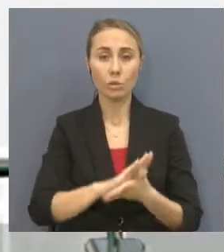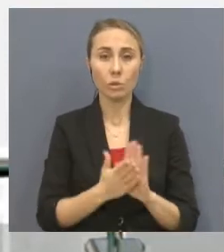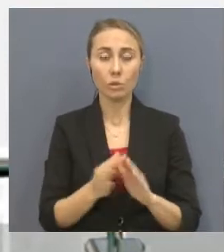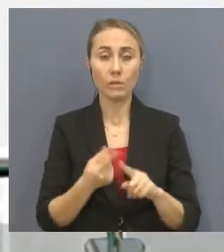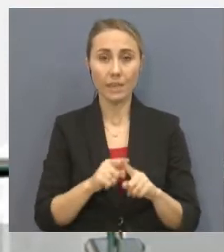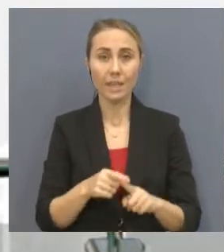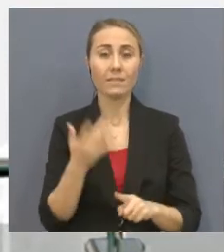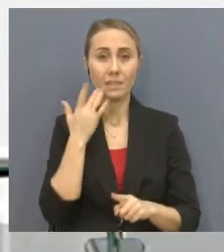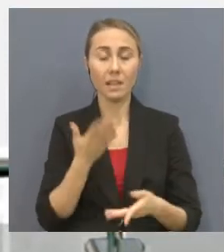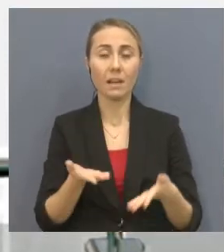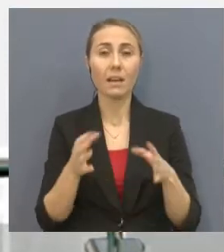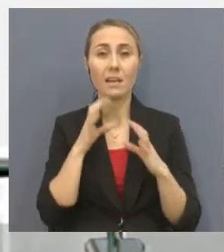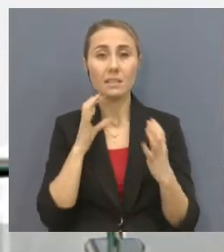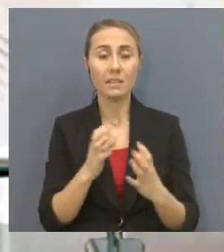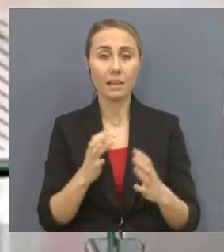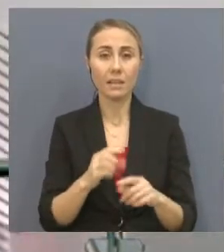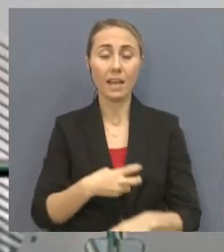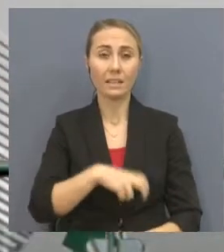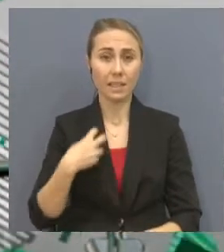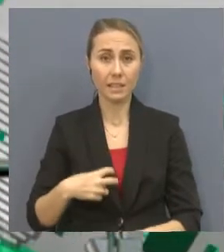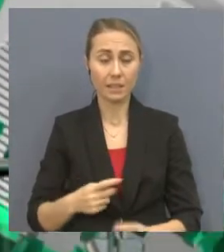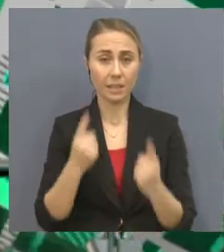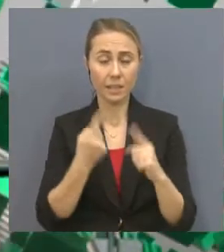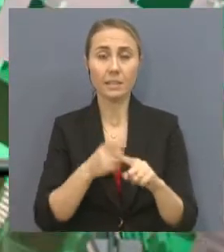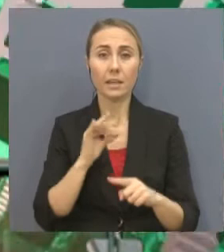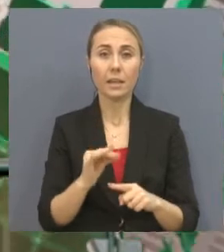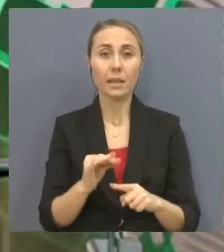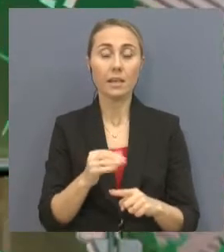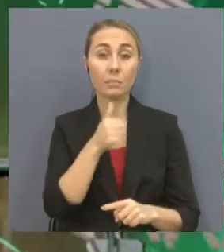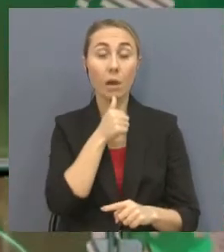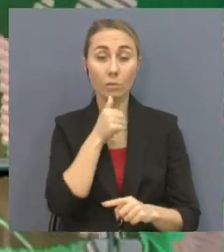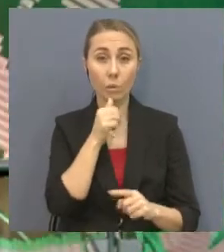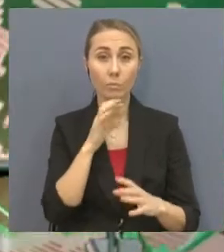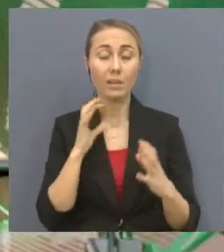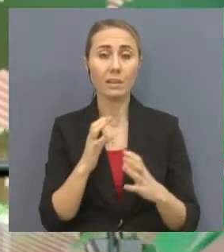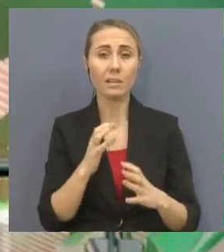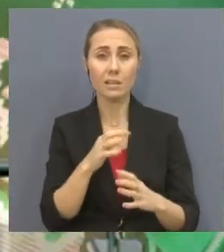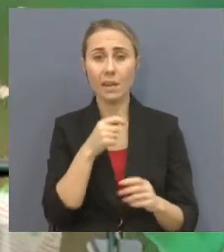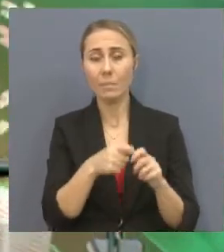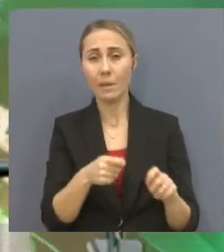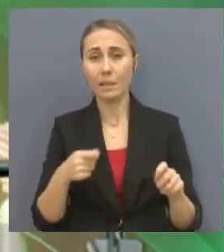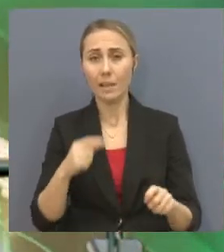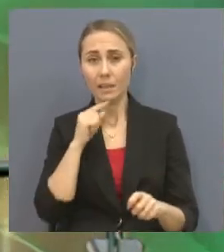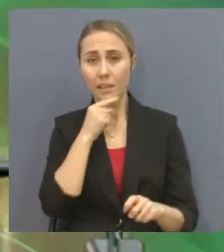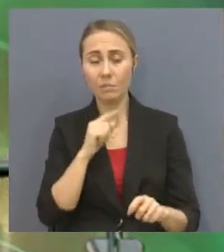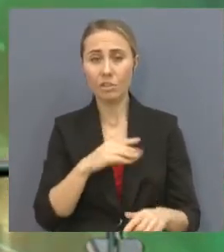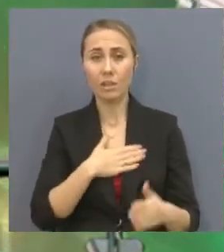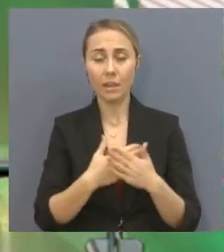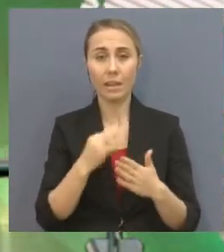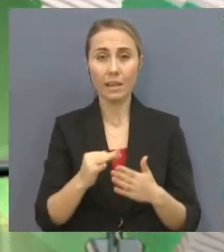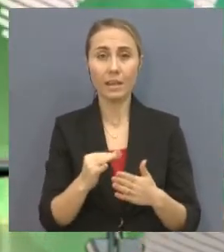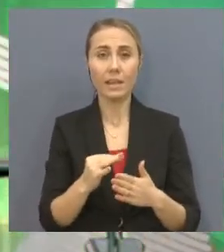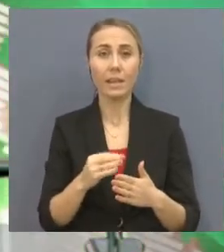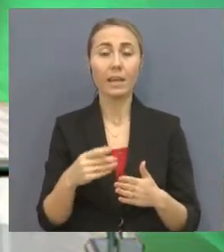по-прежнему сохраняются глобальные риски способные замедлить экономическую активность и вызвать негативной тенденции в